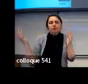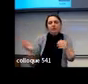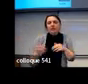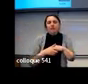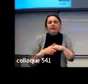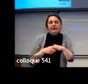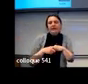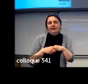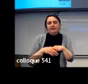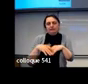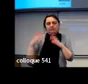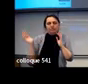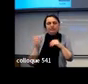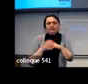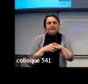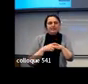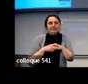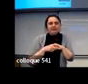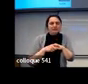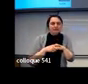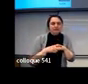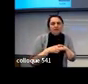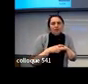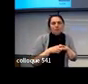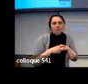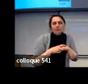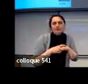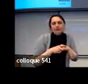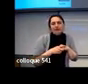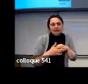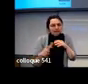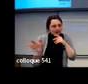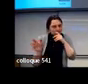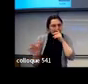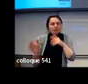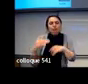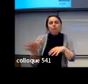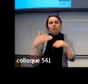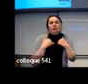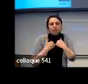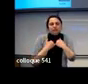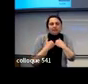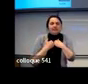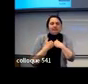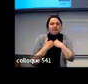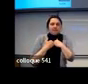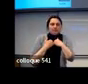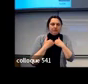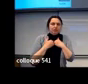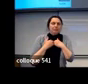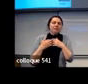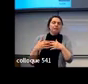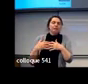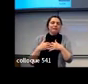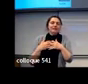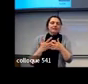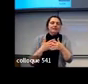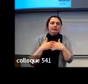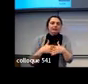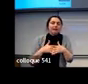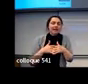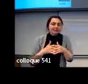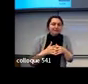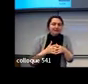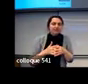genre, bon, introduction à la GDR, le contexte canadien, un peu l'historique. Mais nous, notre intervention, le chapitre qu'on a fait,